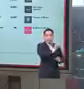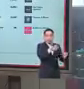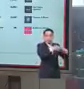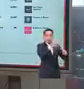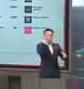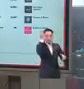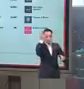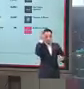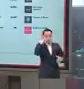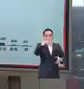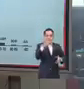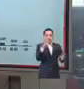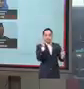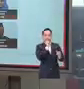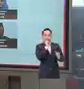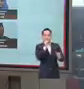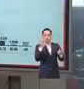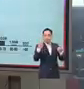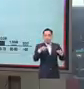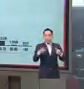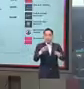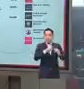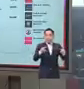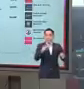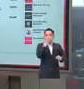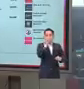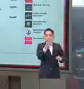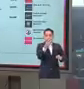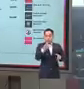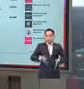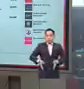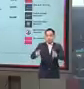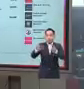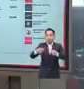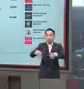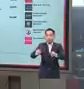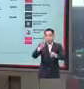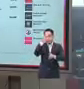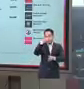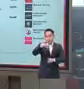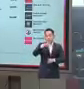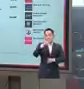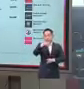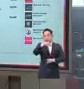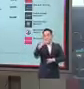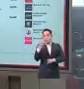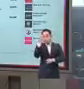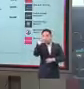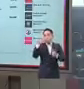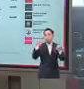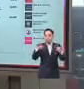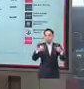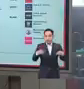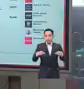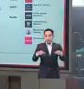nasional merupakan tahapan memberikan laluan tapi dia tidak lihat bahasa nasional memberikan laluan kepada PicsArt atau untuk bertanding